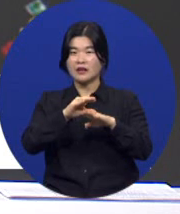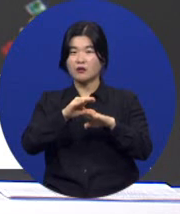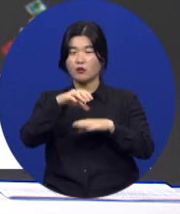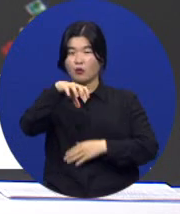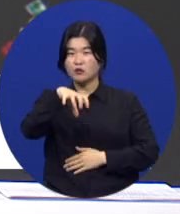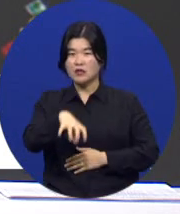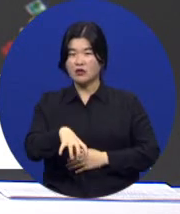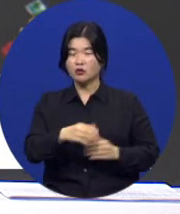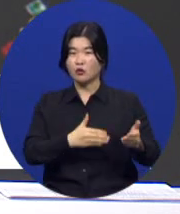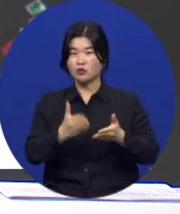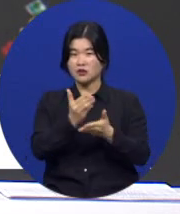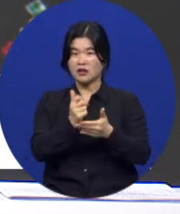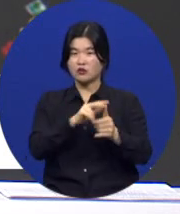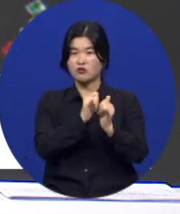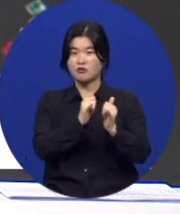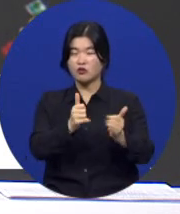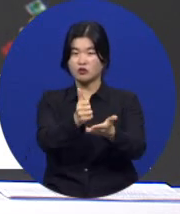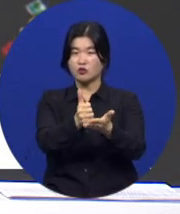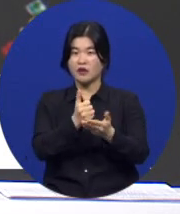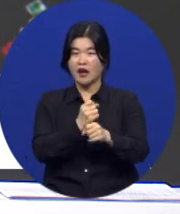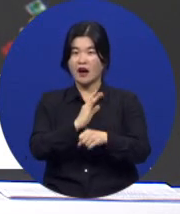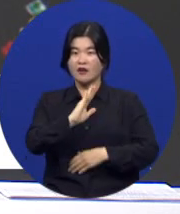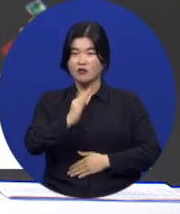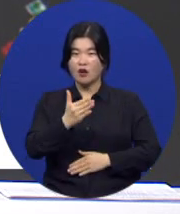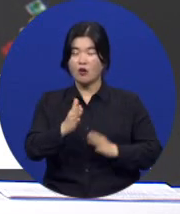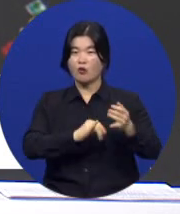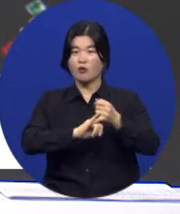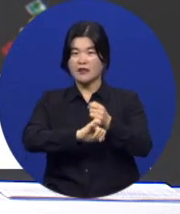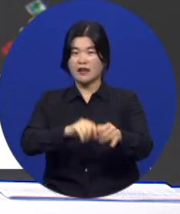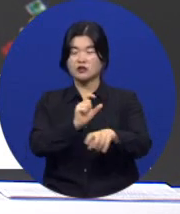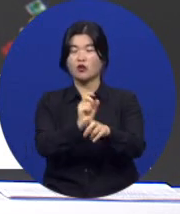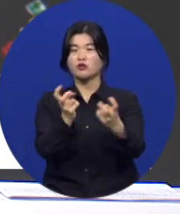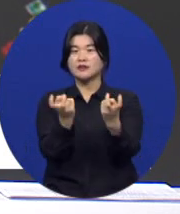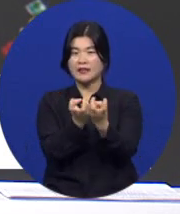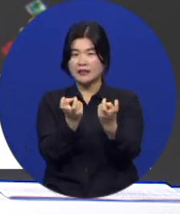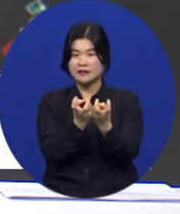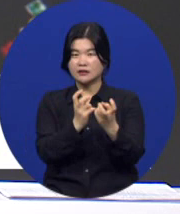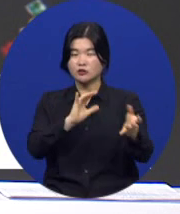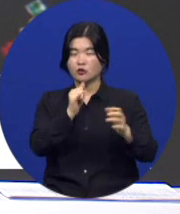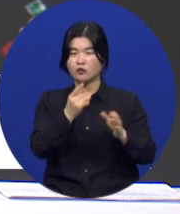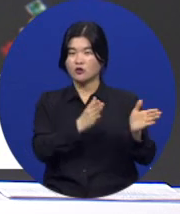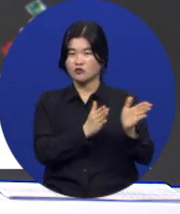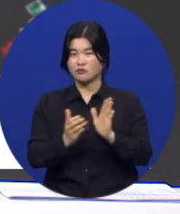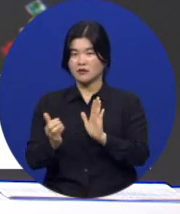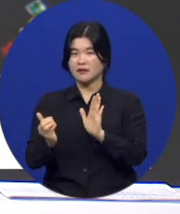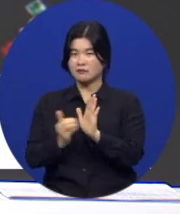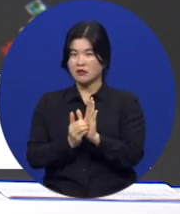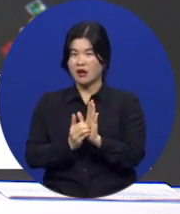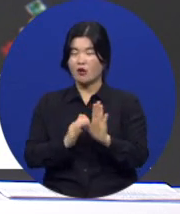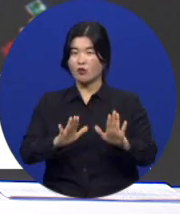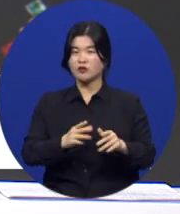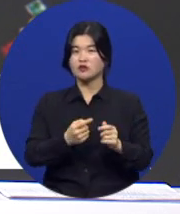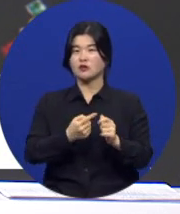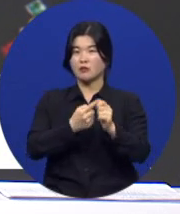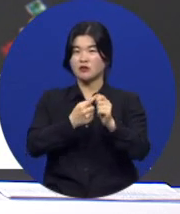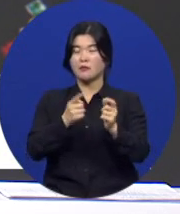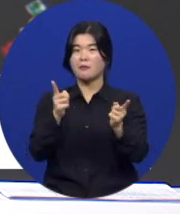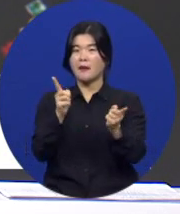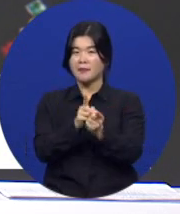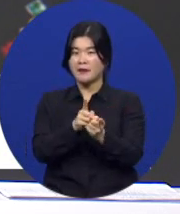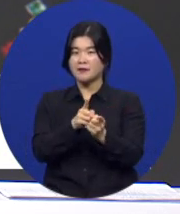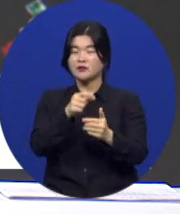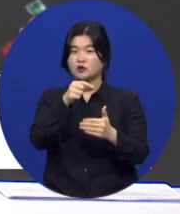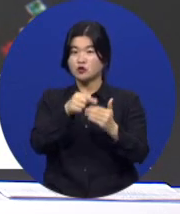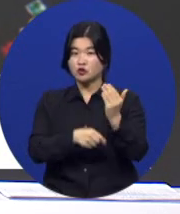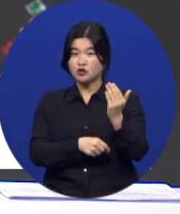도지사 후보들을 초청해서 공약과 정책을 듣는 토론회 를 기획했습니다 오늘 첫 순서로 만나는 후보는